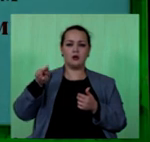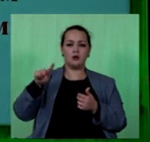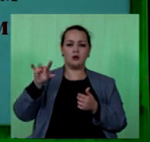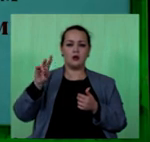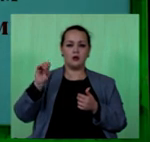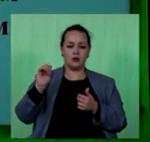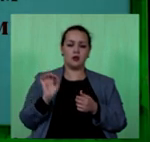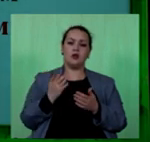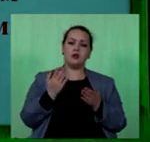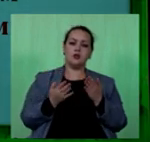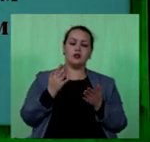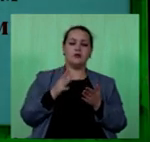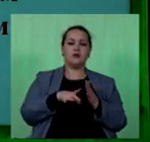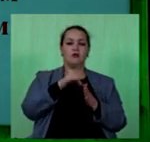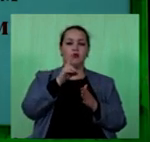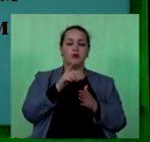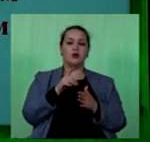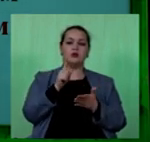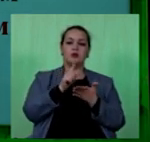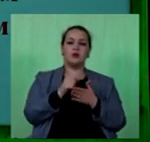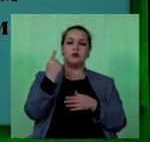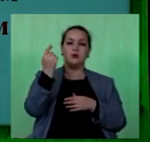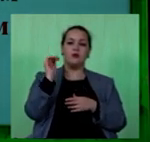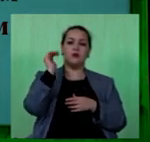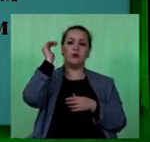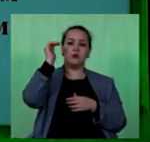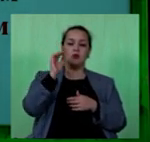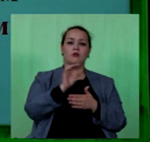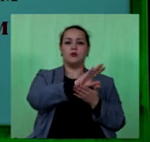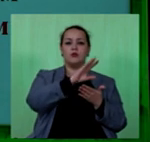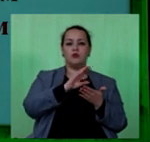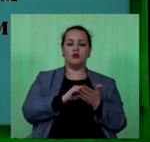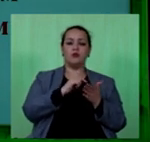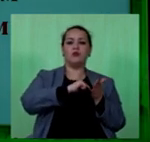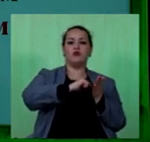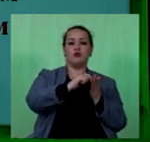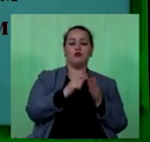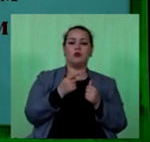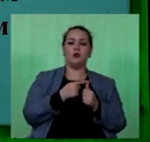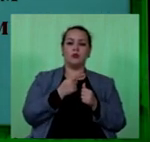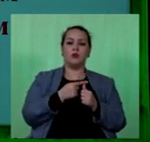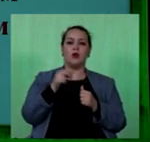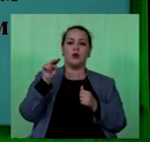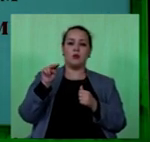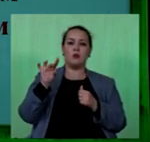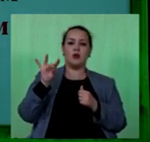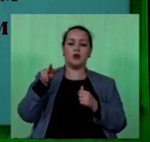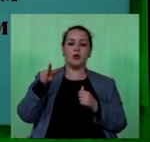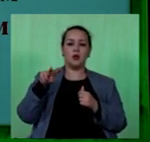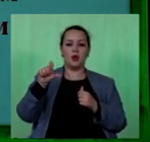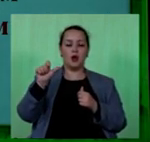выбрали задание первого уровня второй уровень спешите подчеркните имена прилагательные и